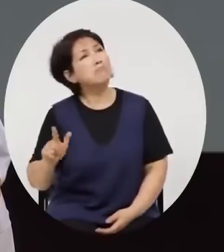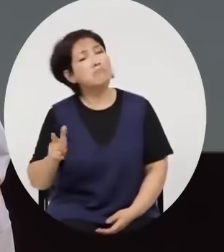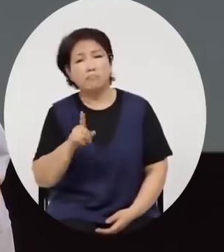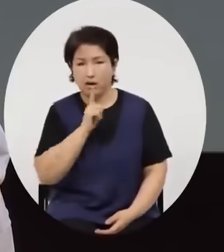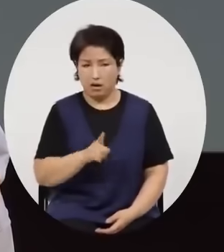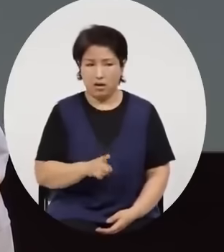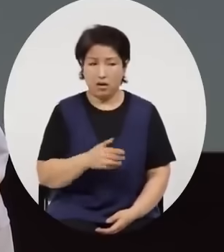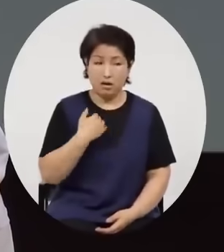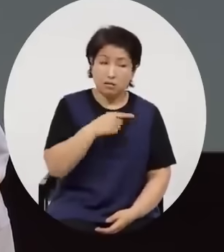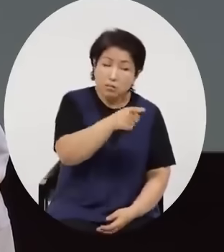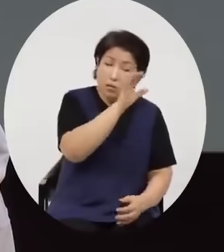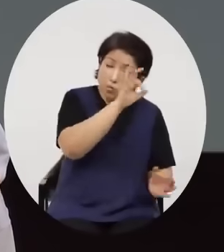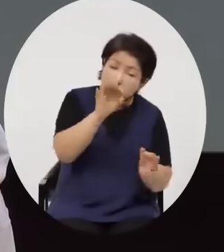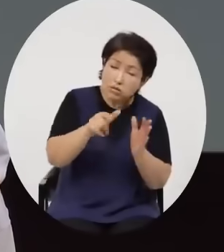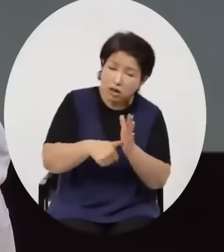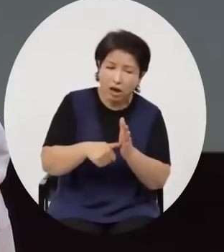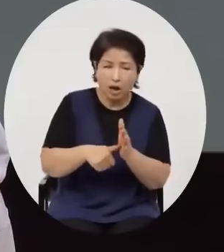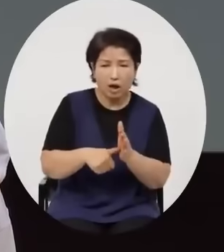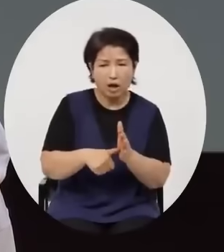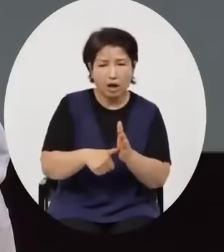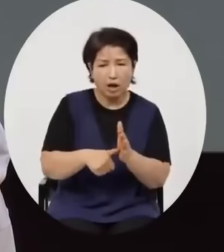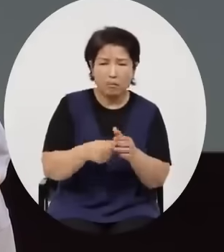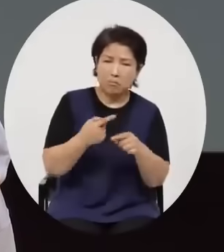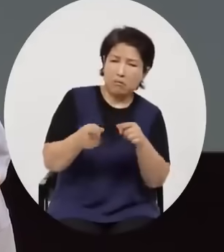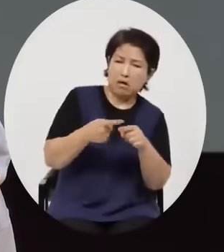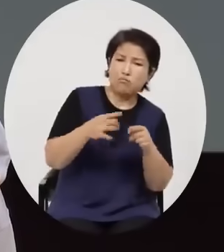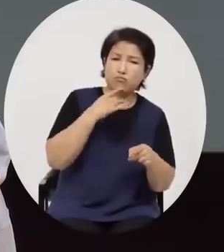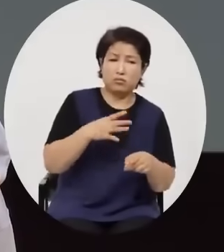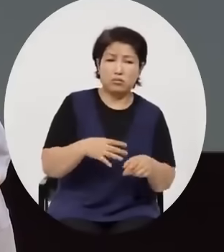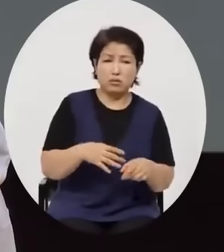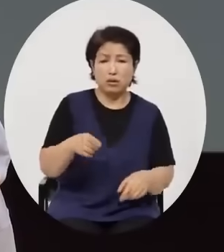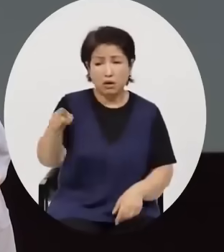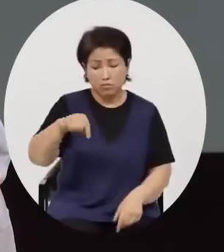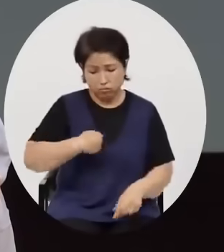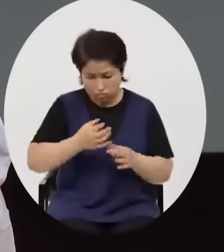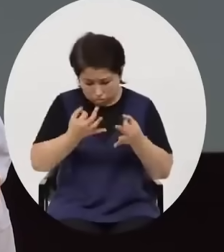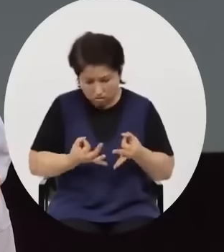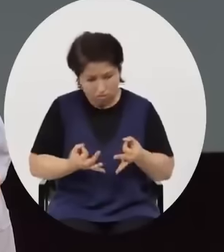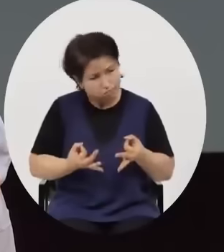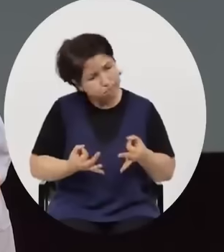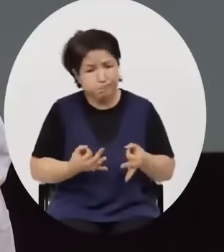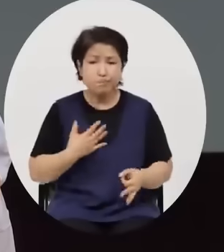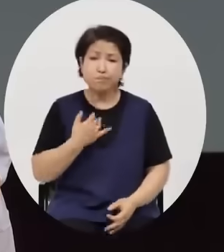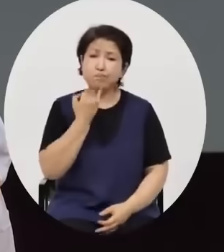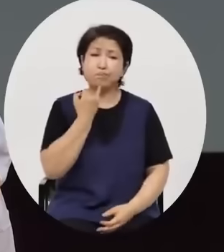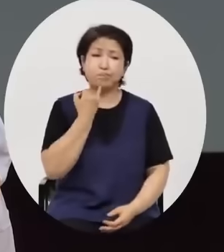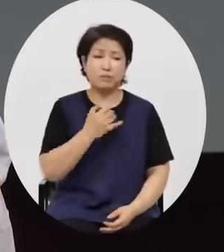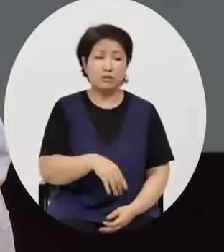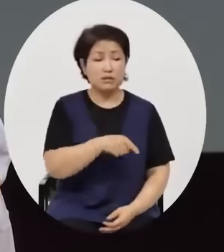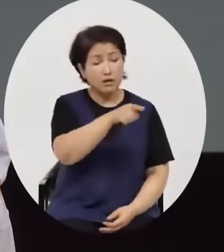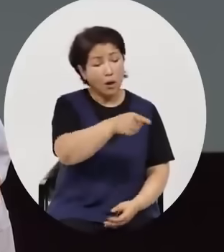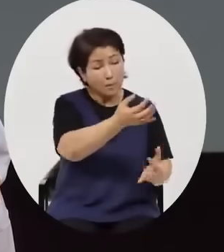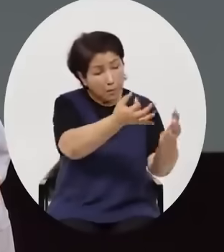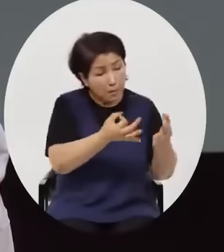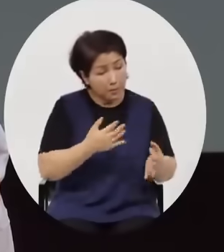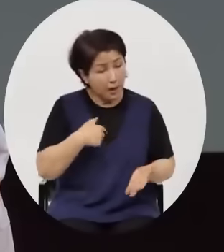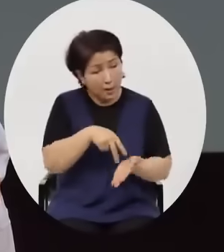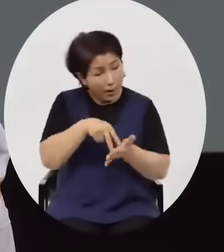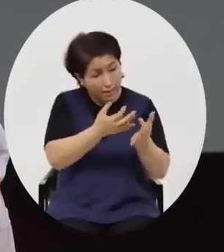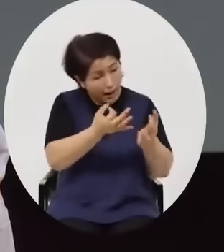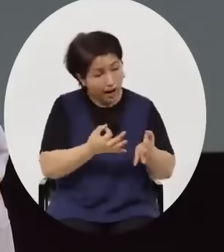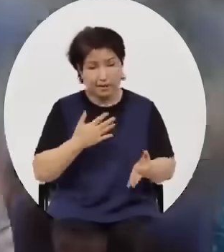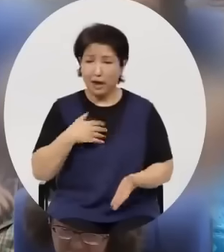보기에 메말라 보이지. 걔들은 하나도 안 메말라. 내가 보이에게 외로워 보이지. 걔들 하나도